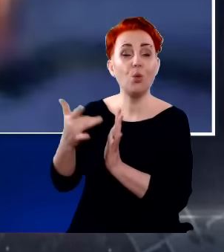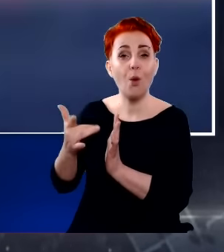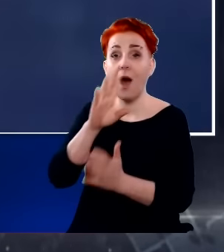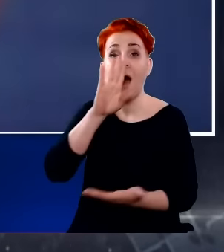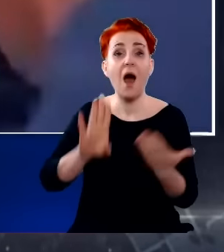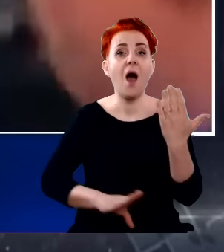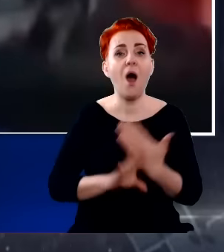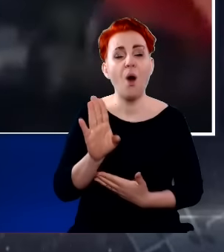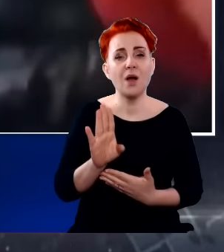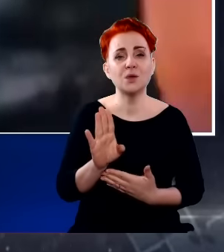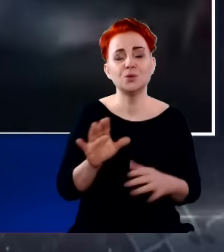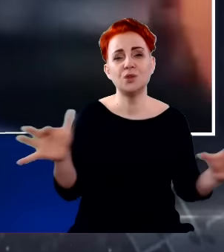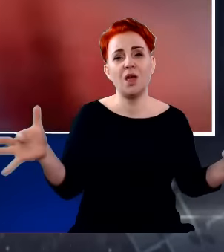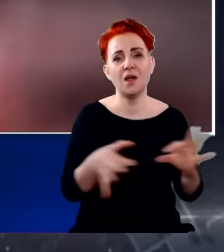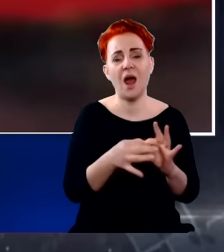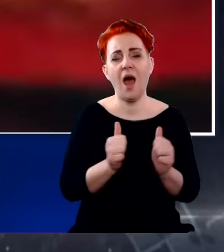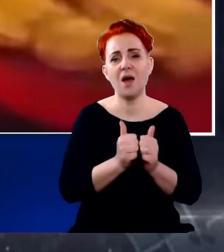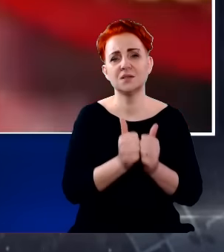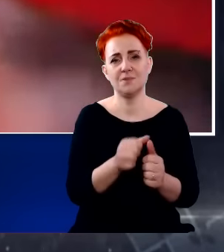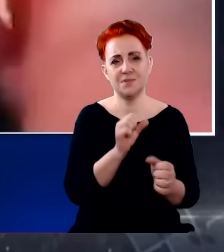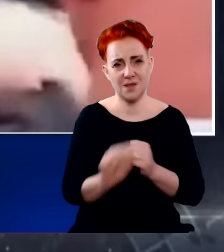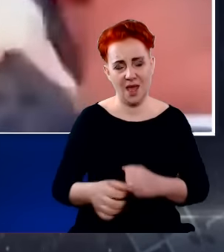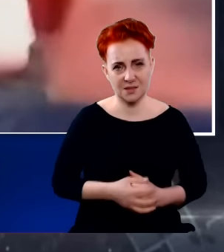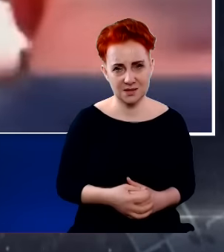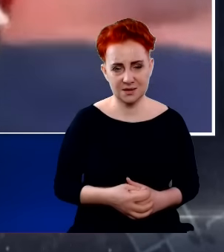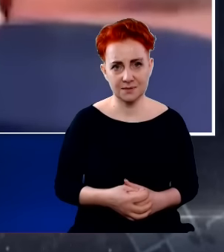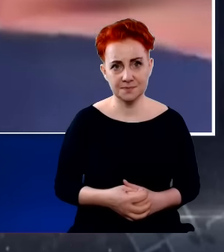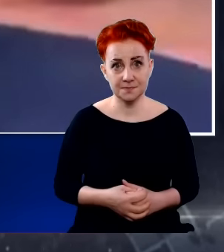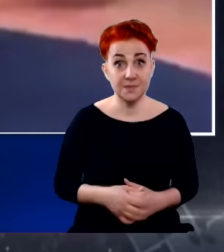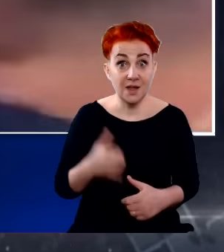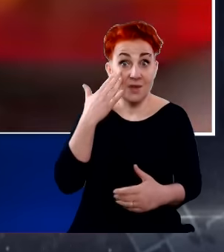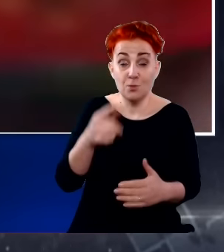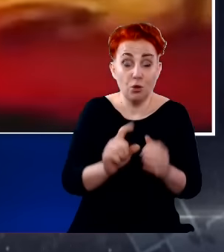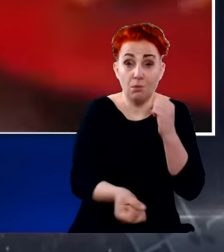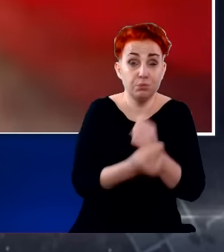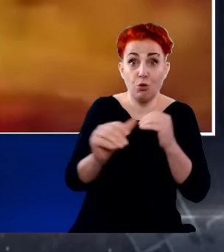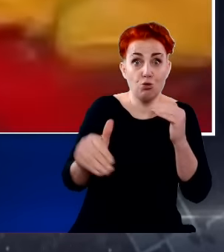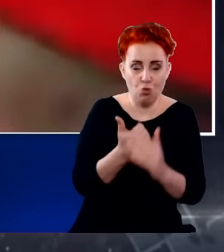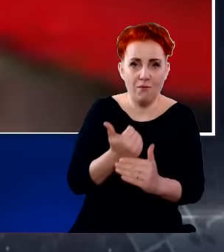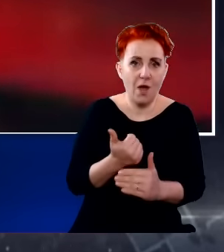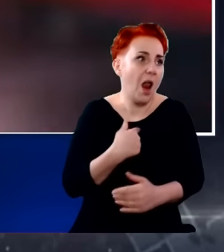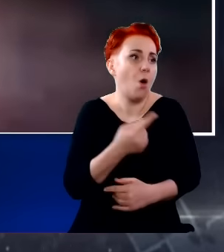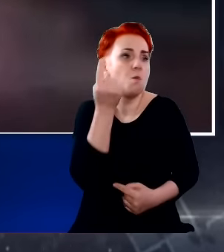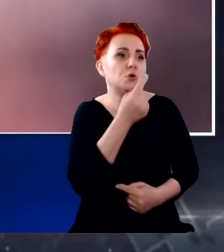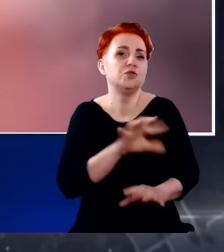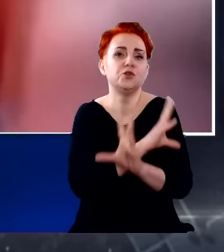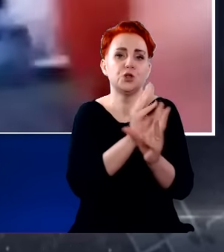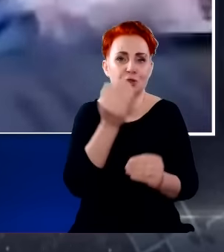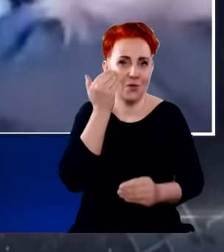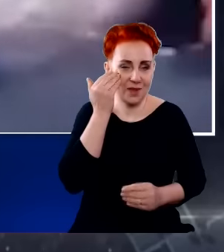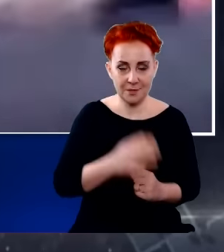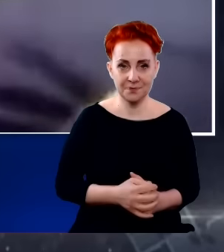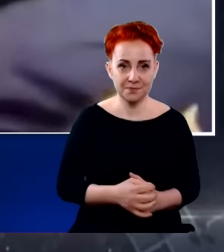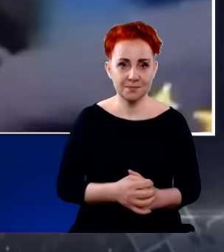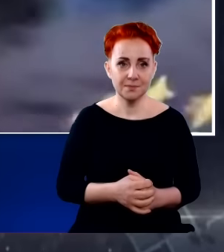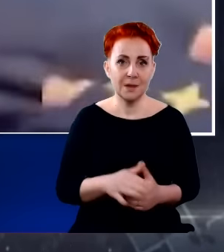na pasku Donalda Tuska. Ale jest nowicjuszem w polityce. No, jak widać, ja wiem, że on jest nowicjuszem, ale on uważa, że on wszystko wie. No wie pani, człowiek, który,